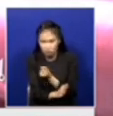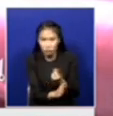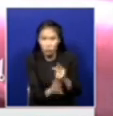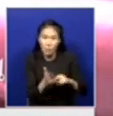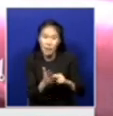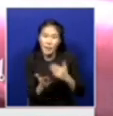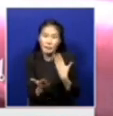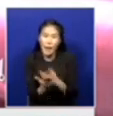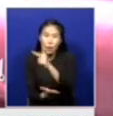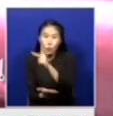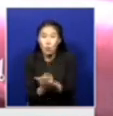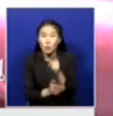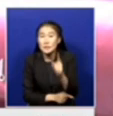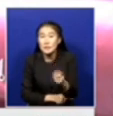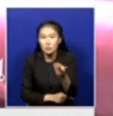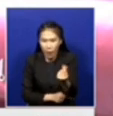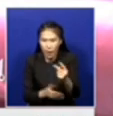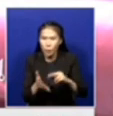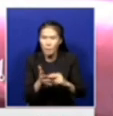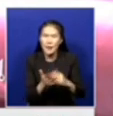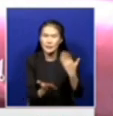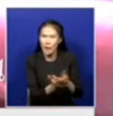าไหร่แล้วจึงจะกู้ครับ